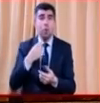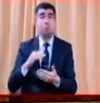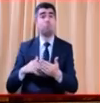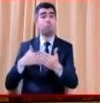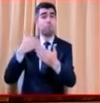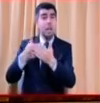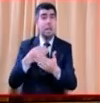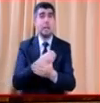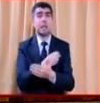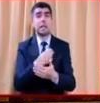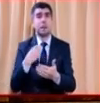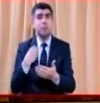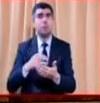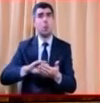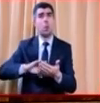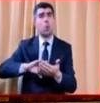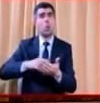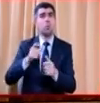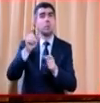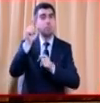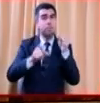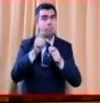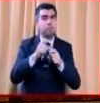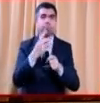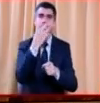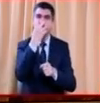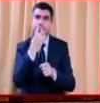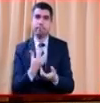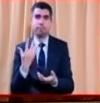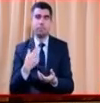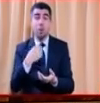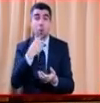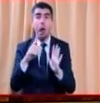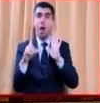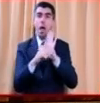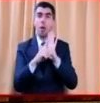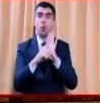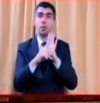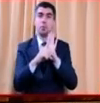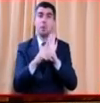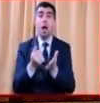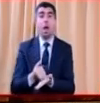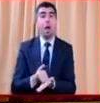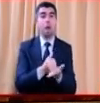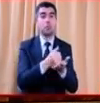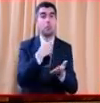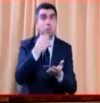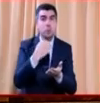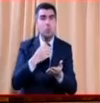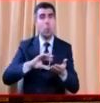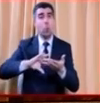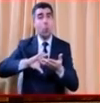في السبيطارات عايشين ظروف حتى هي ماساويه. حنا درنا مقترح قانون، هذا مقترح قانون فيه